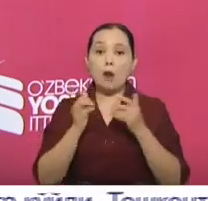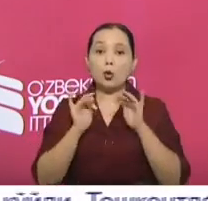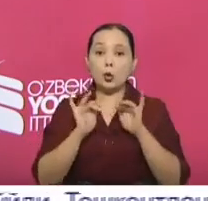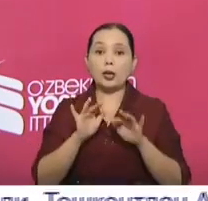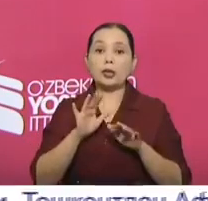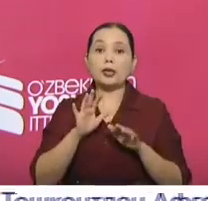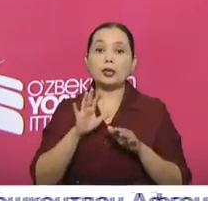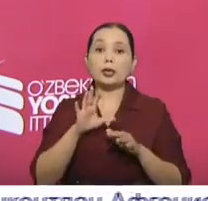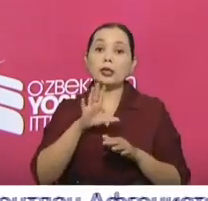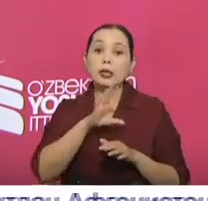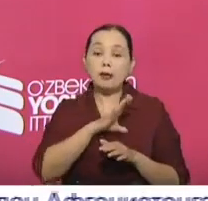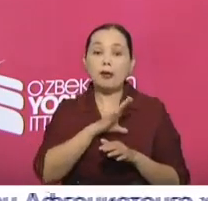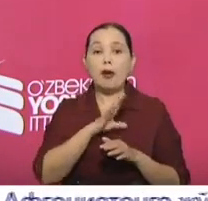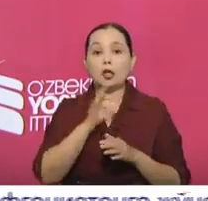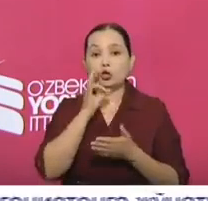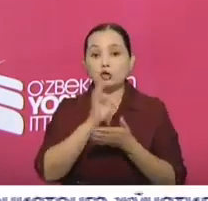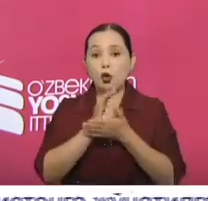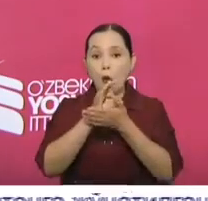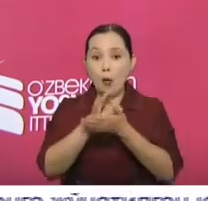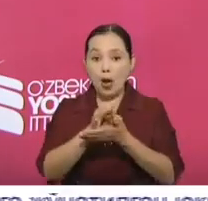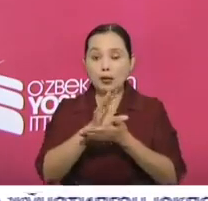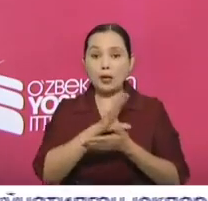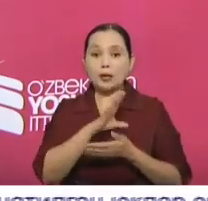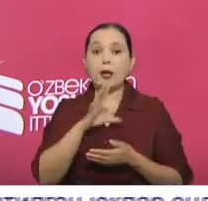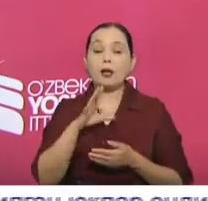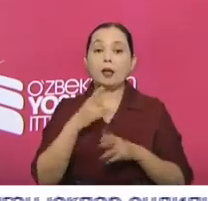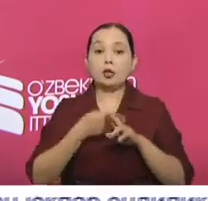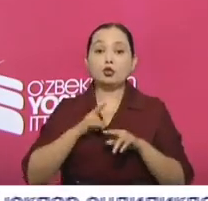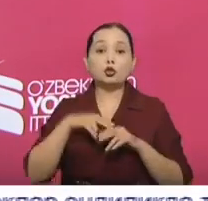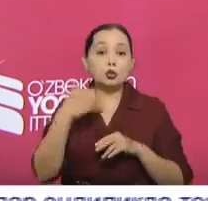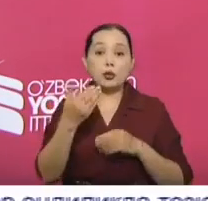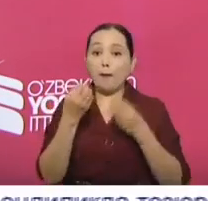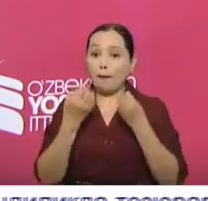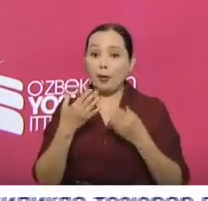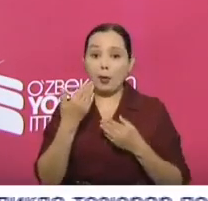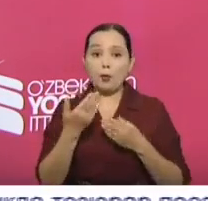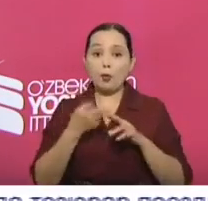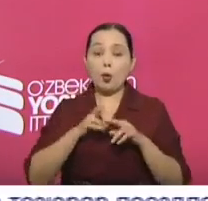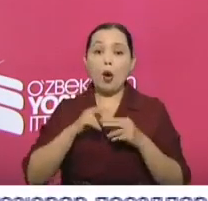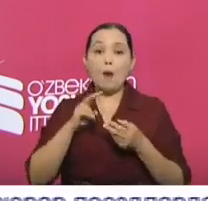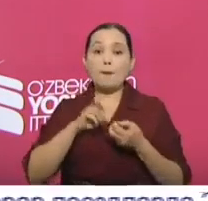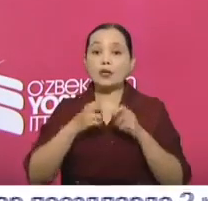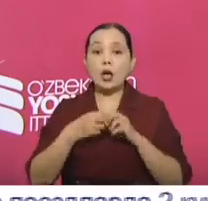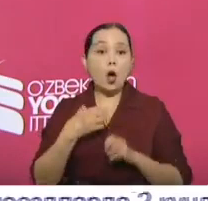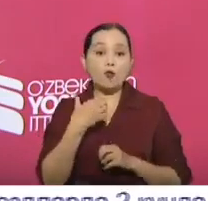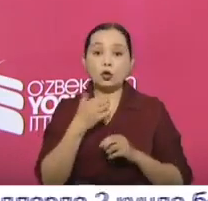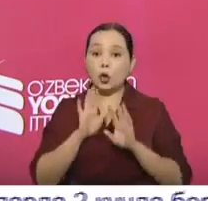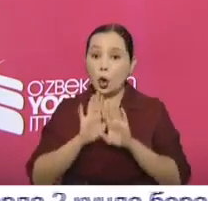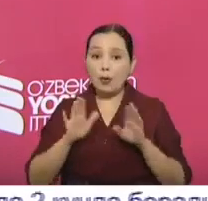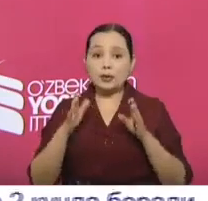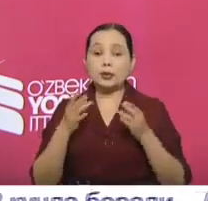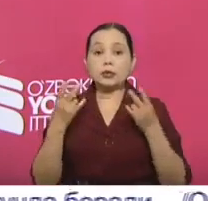qilindi degan qayta javob qaytarilgan. Ushbu siz bemalol bu masalada xavotir olmasligingiz kerak,